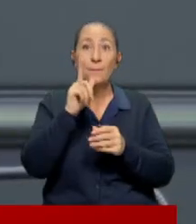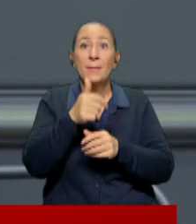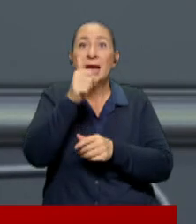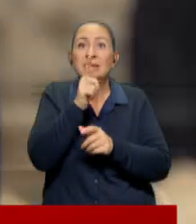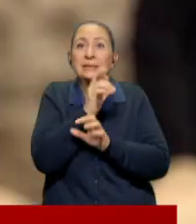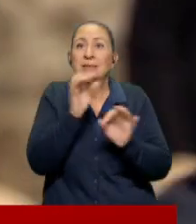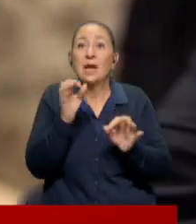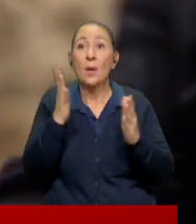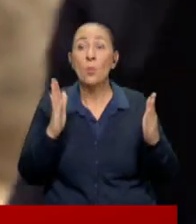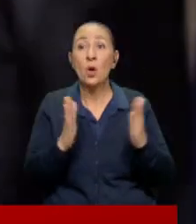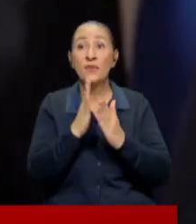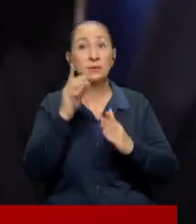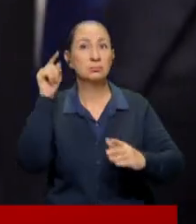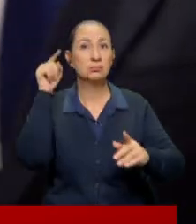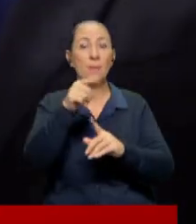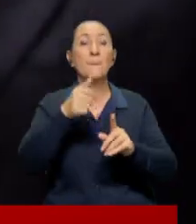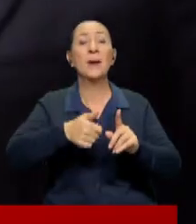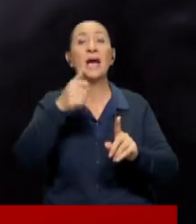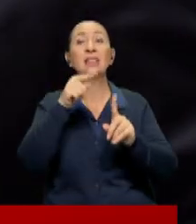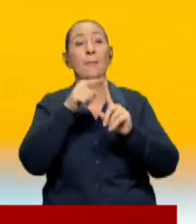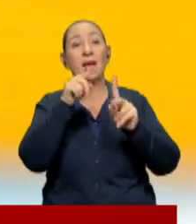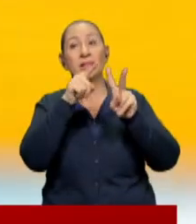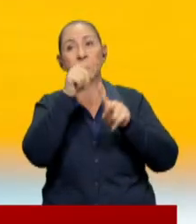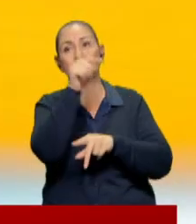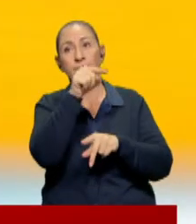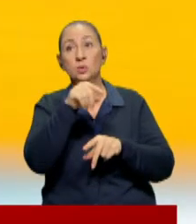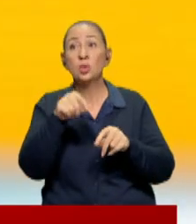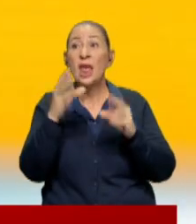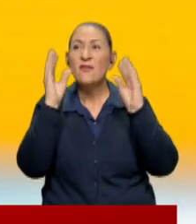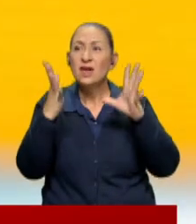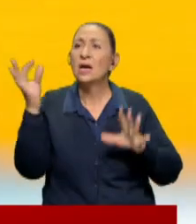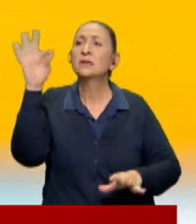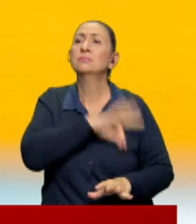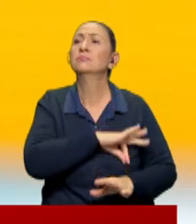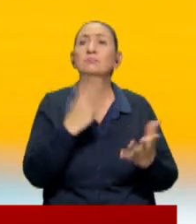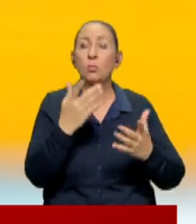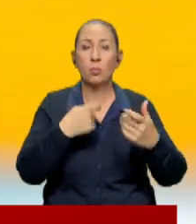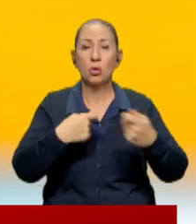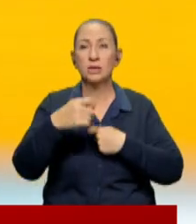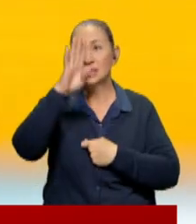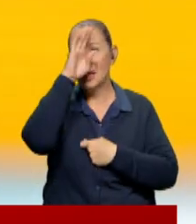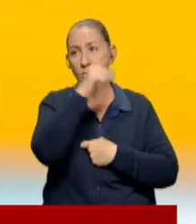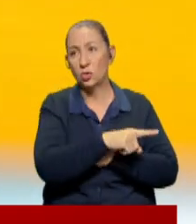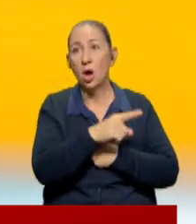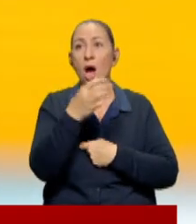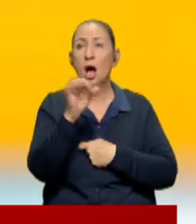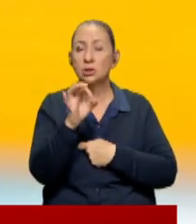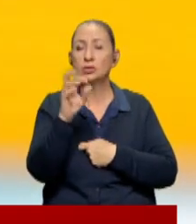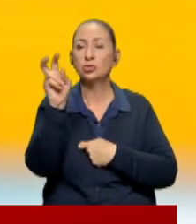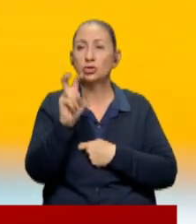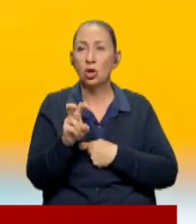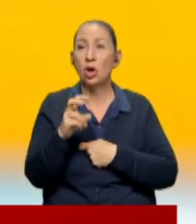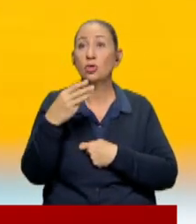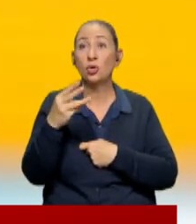sessiz ama muhalefetin okları Bakan Nebati'nin üzerinde. Şu anda en çok getiri getiren yer Borsa İstanbul. Evet. Altın,